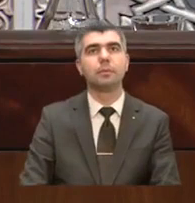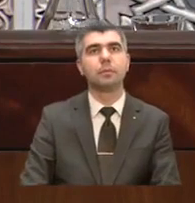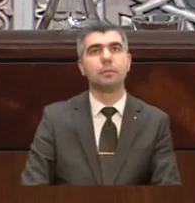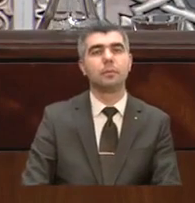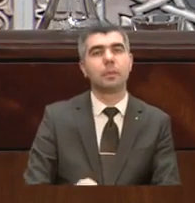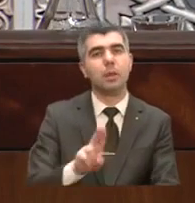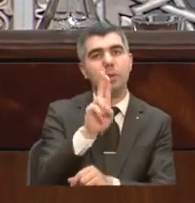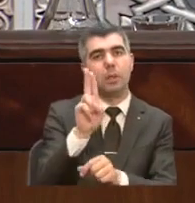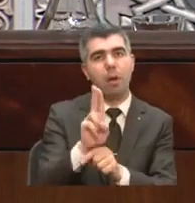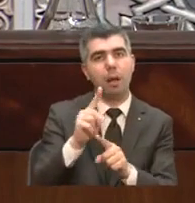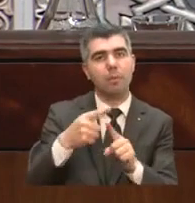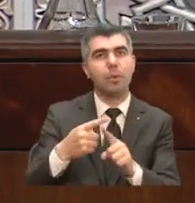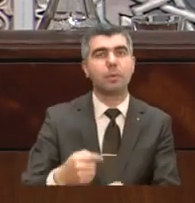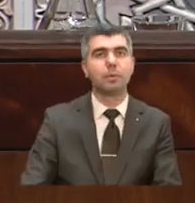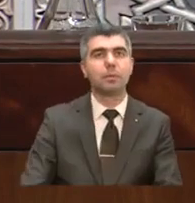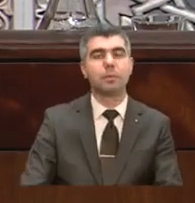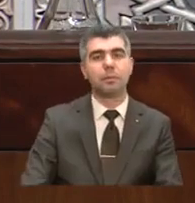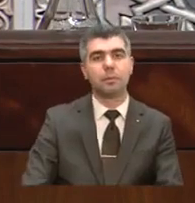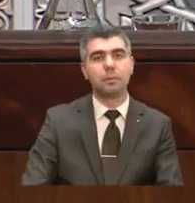النائب.